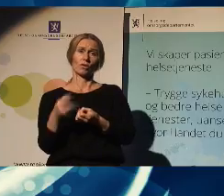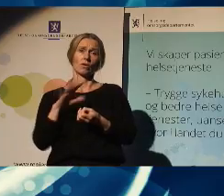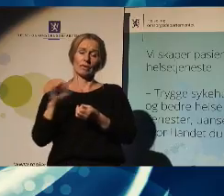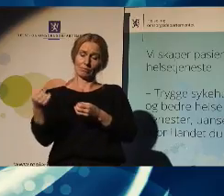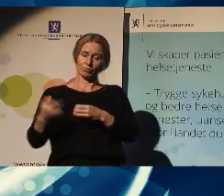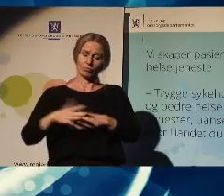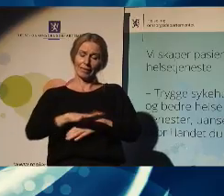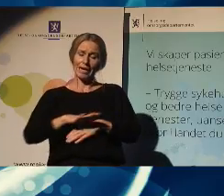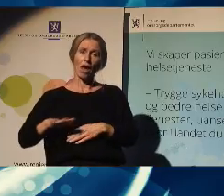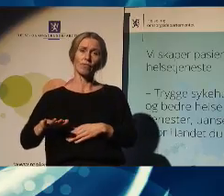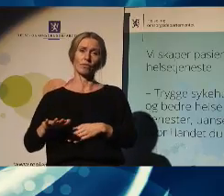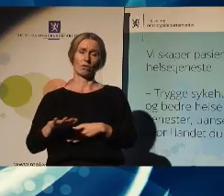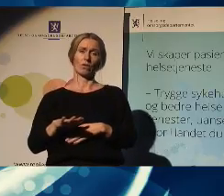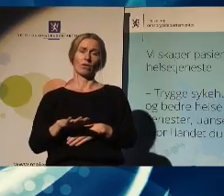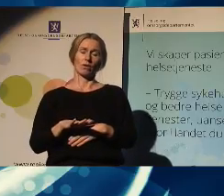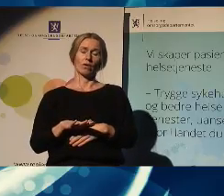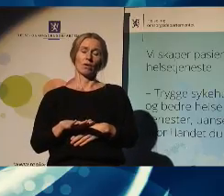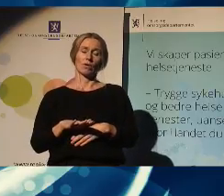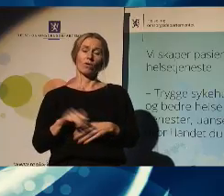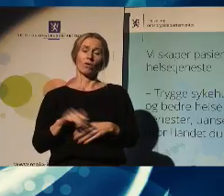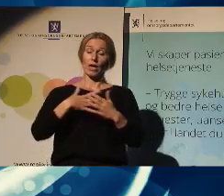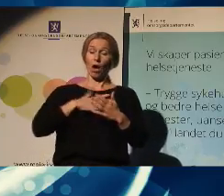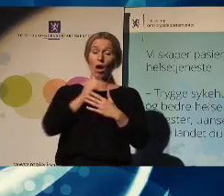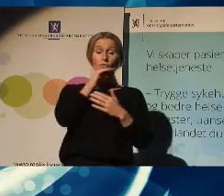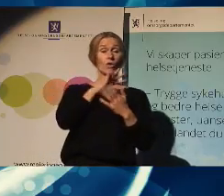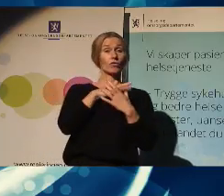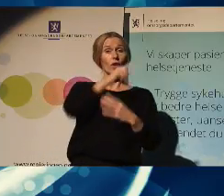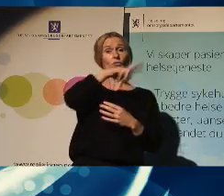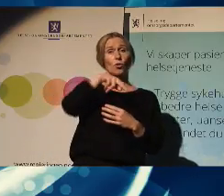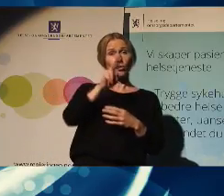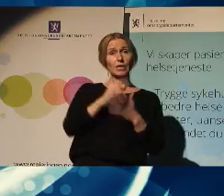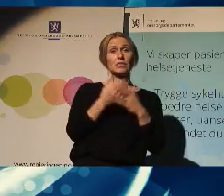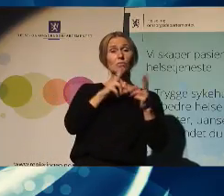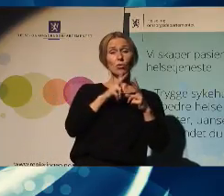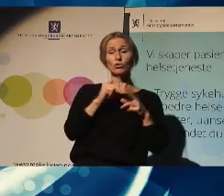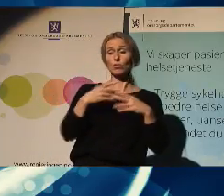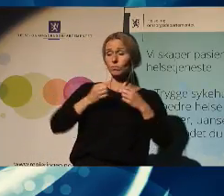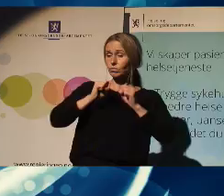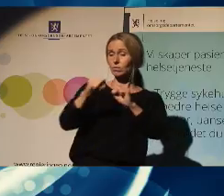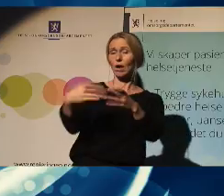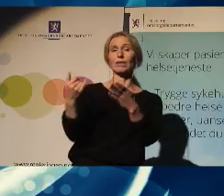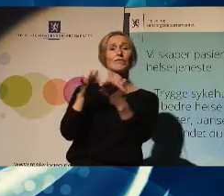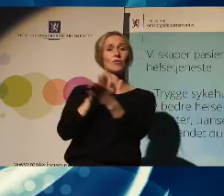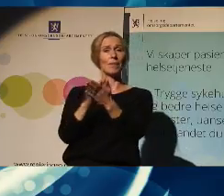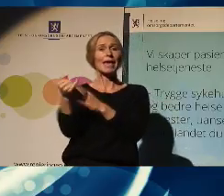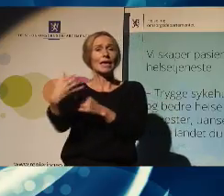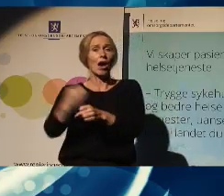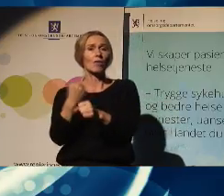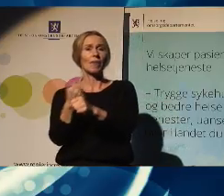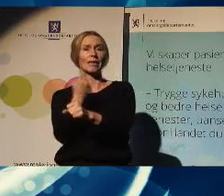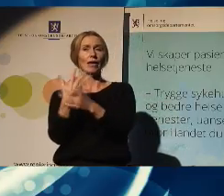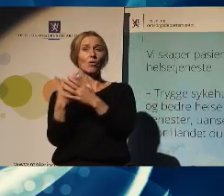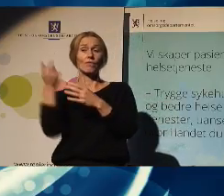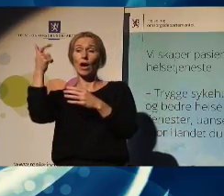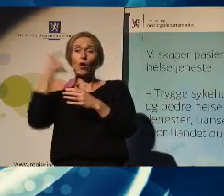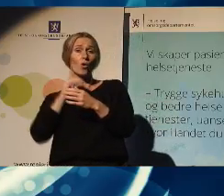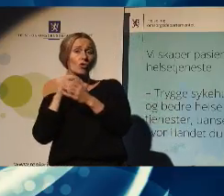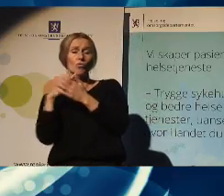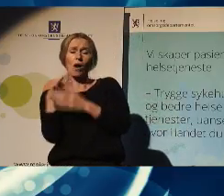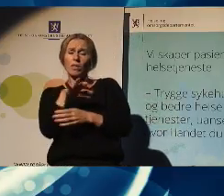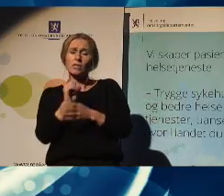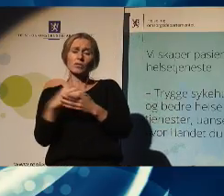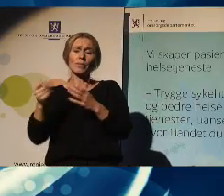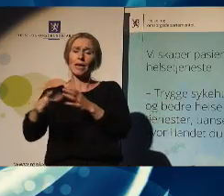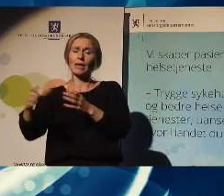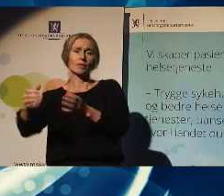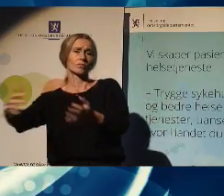land. Og vi har folk fra Norge som også aktivt med i dette, og vi hørte om alle de som ble plukket opp av